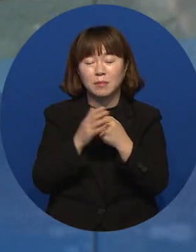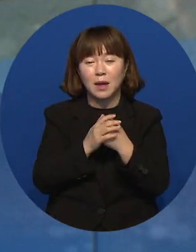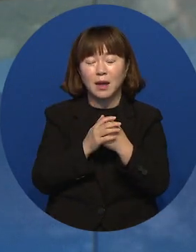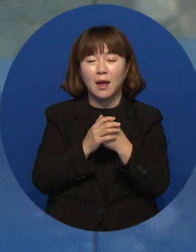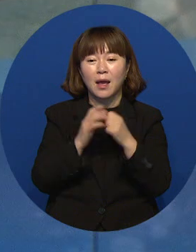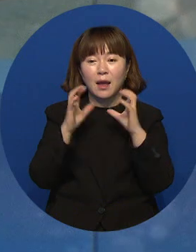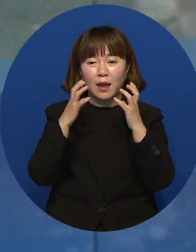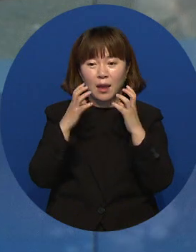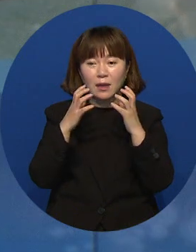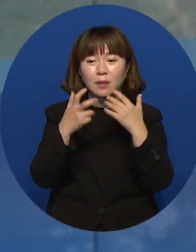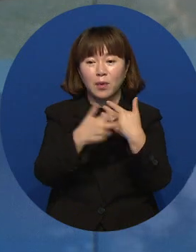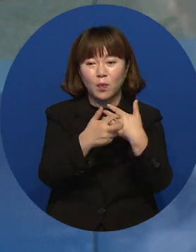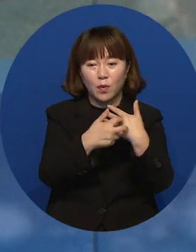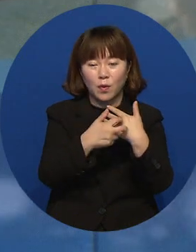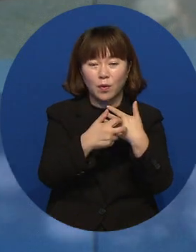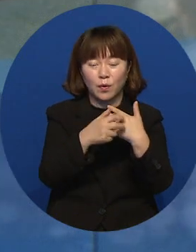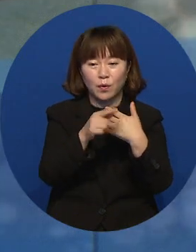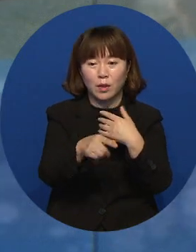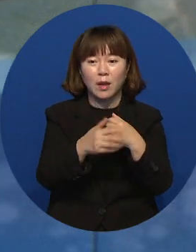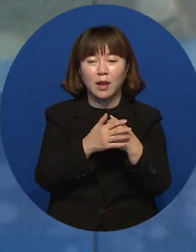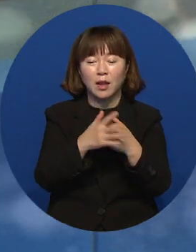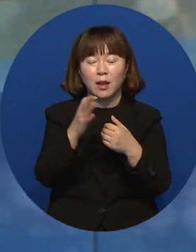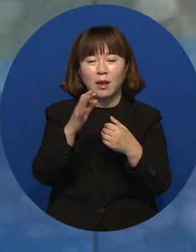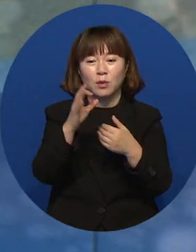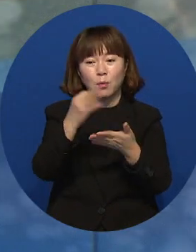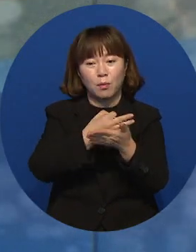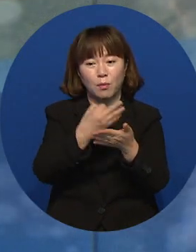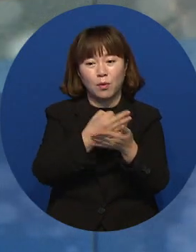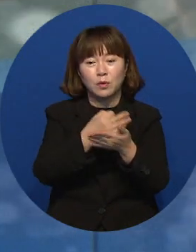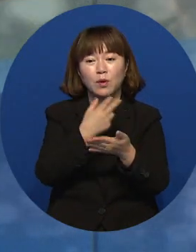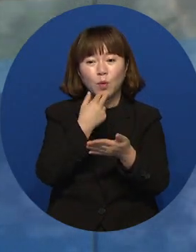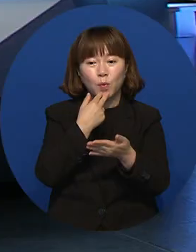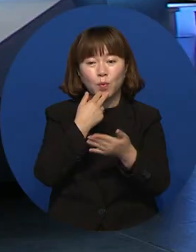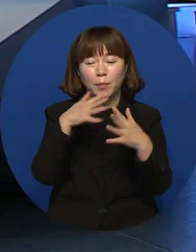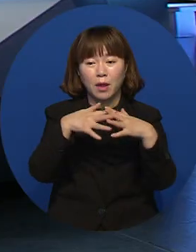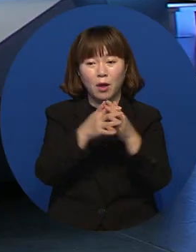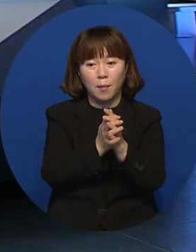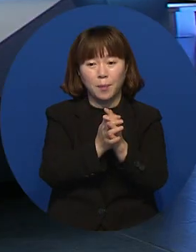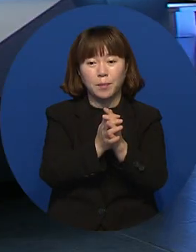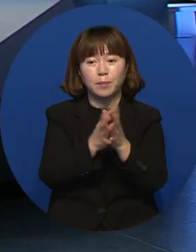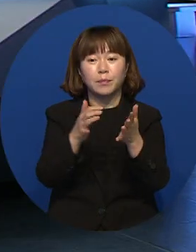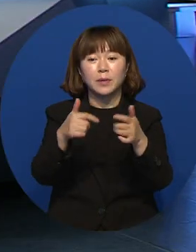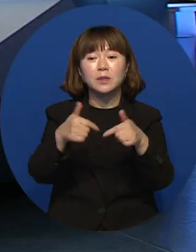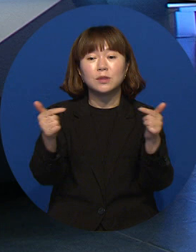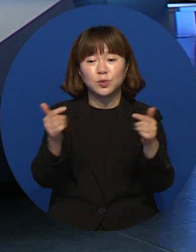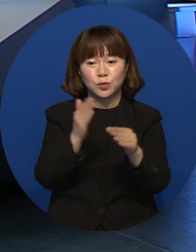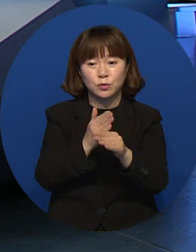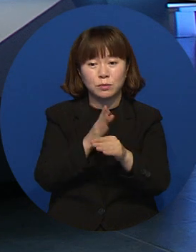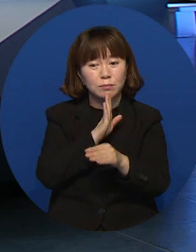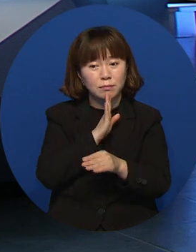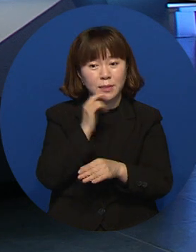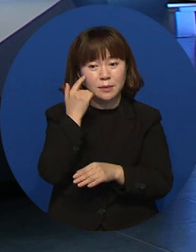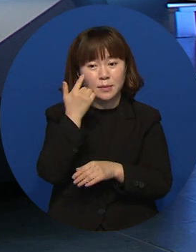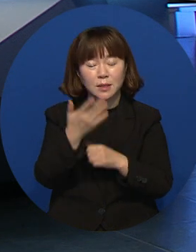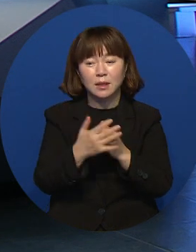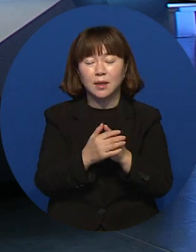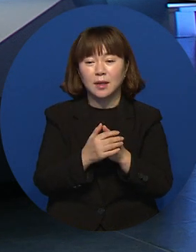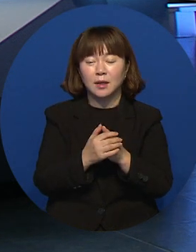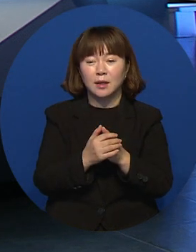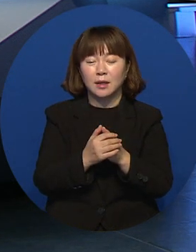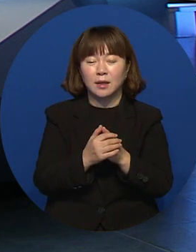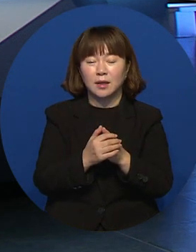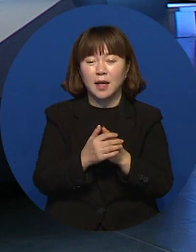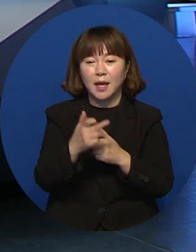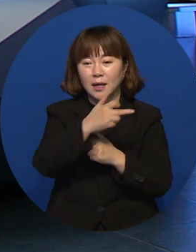매출이 줄고 표까지 되는 상황이 라는데 마세요 가 예 지금 이제 그 저희 종합병원 하오 좀 개인별 하고